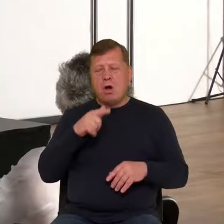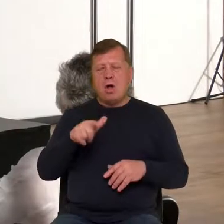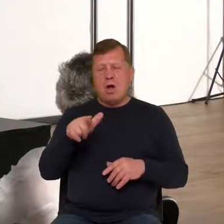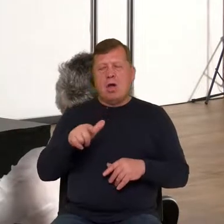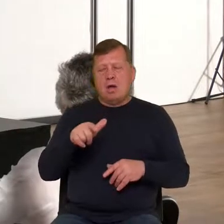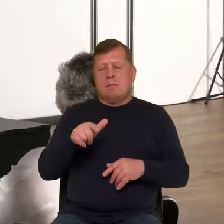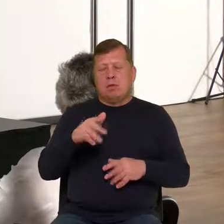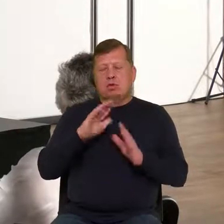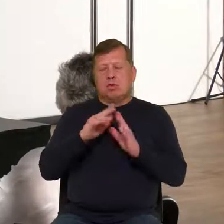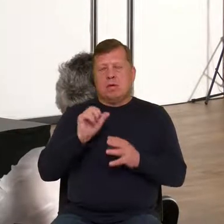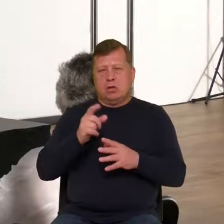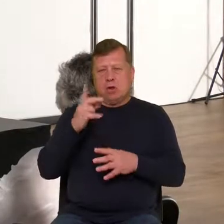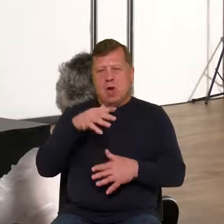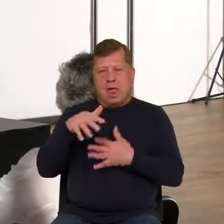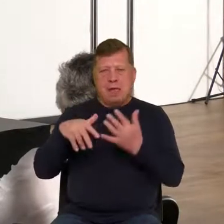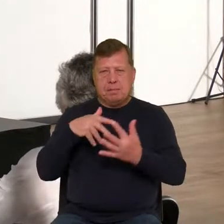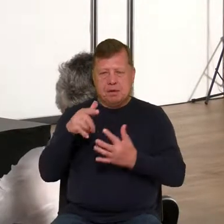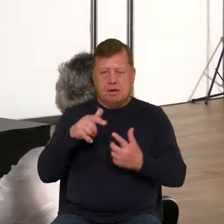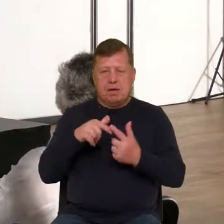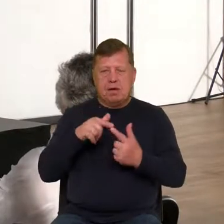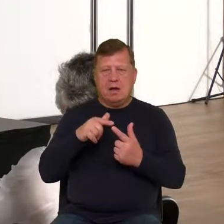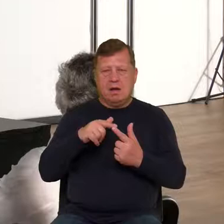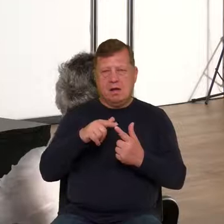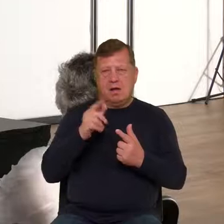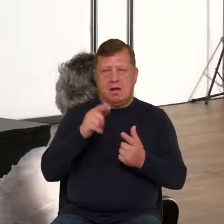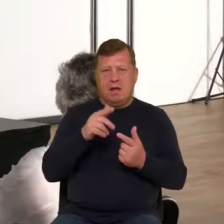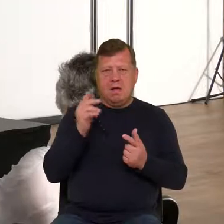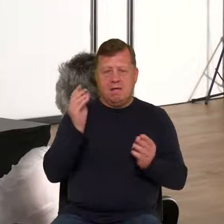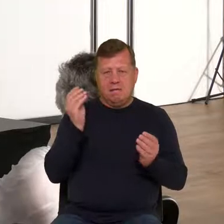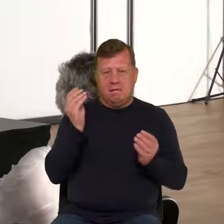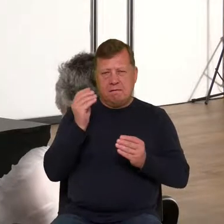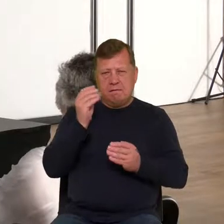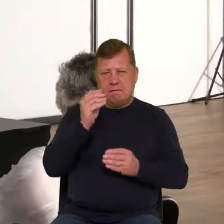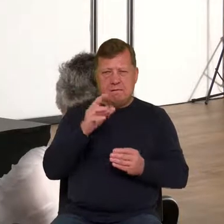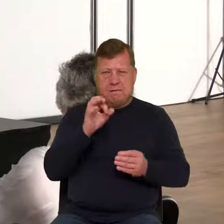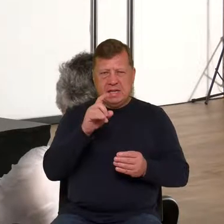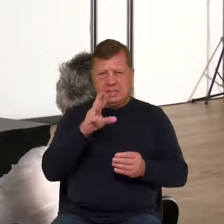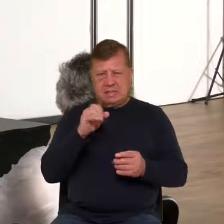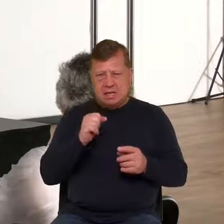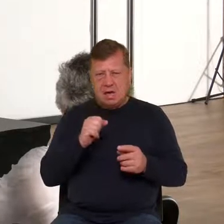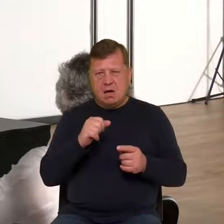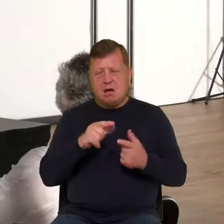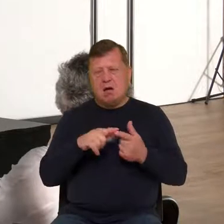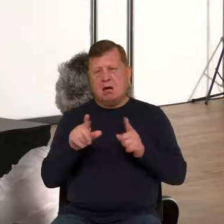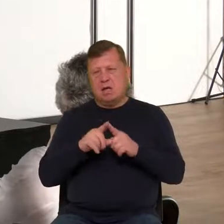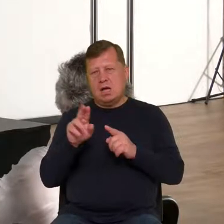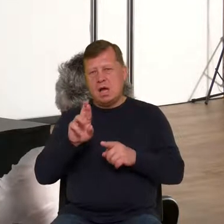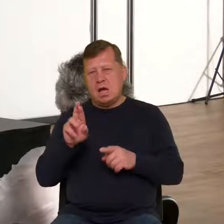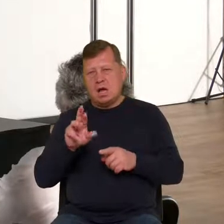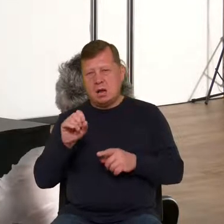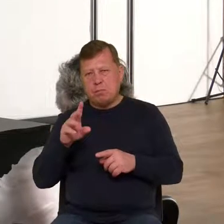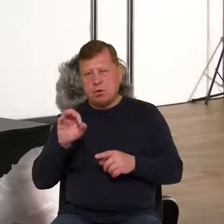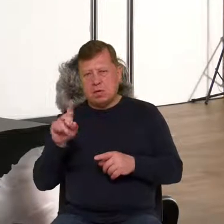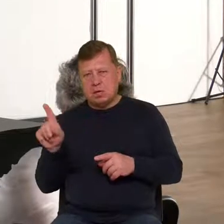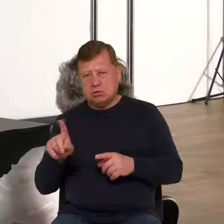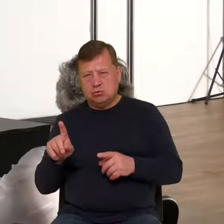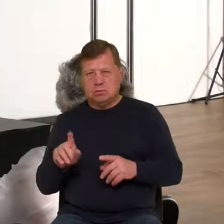zarówno fikcja, jak i swego rodzaju reportaż. Mam nadzieję, że